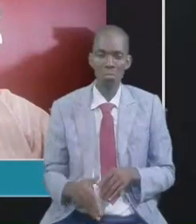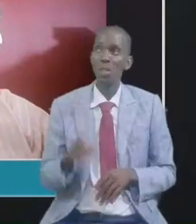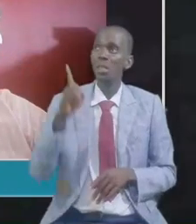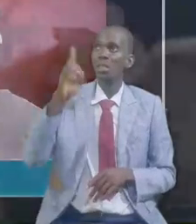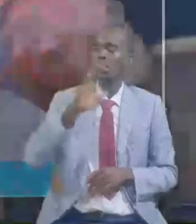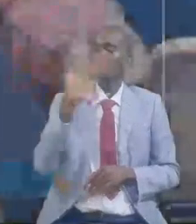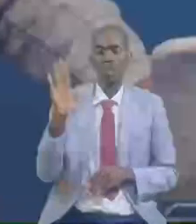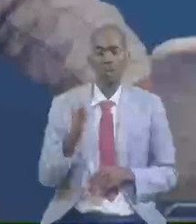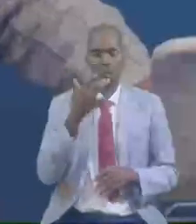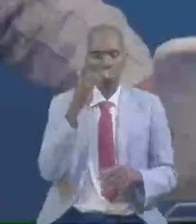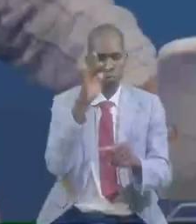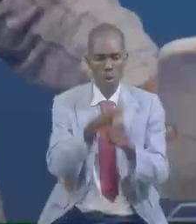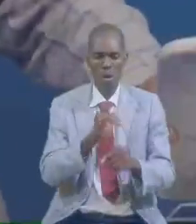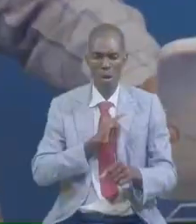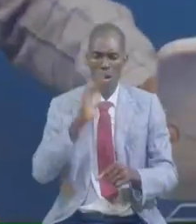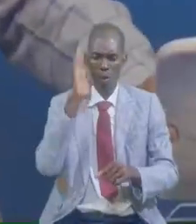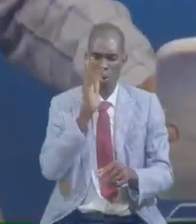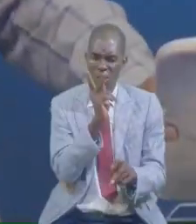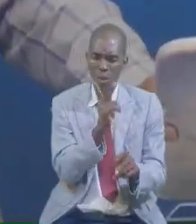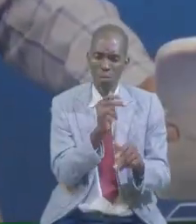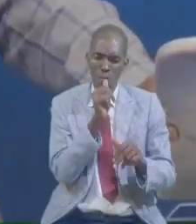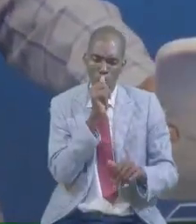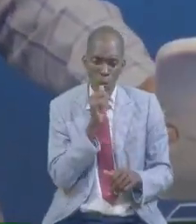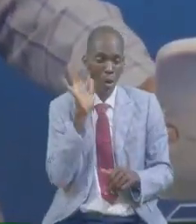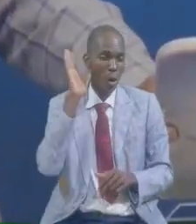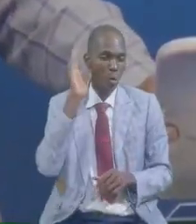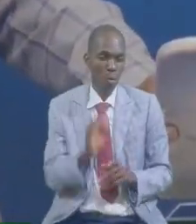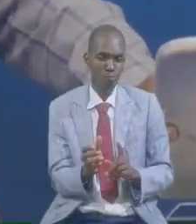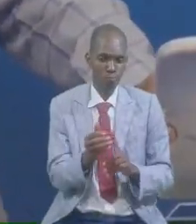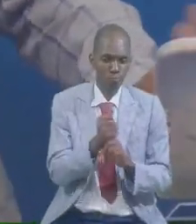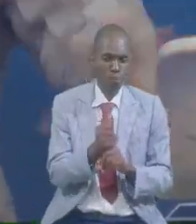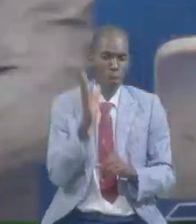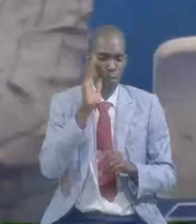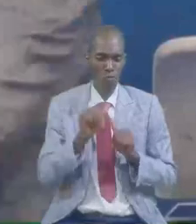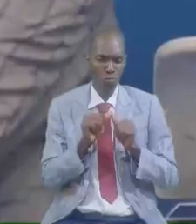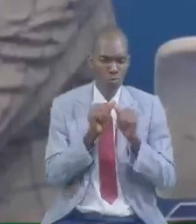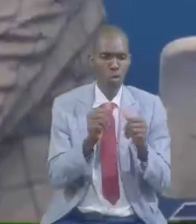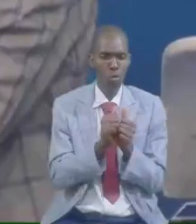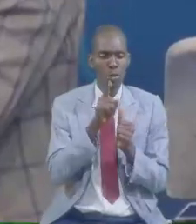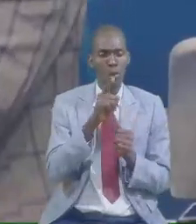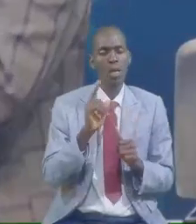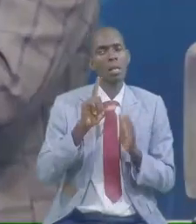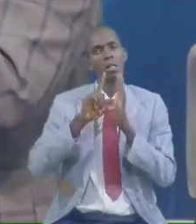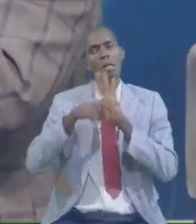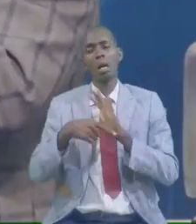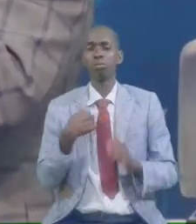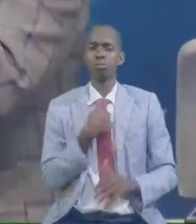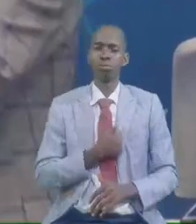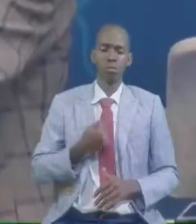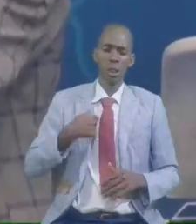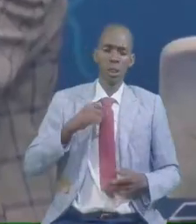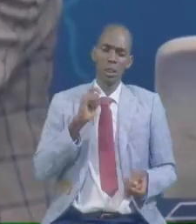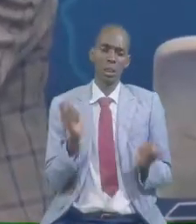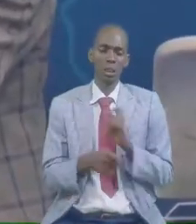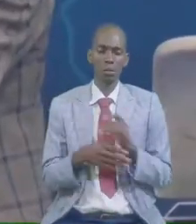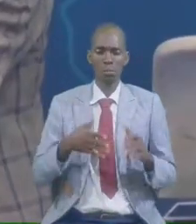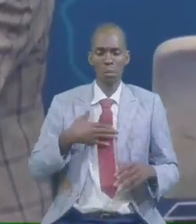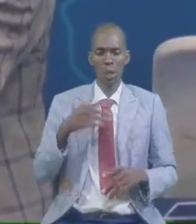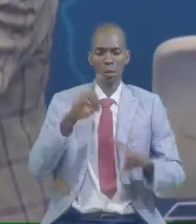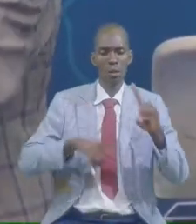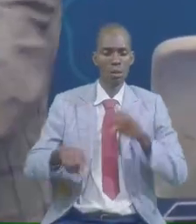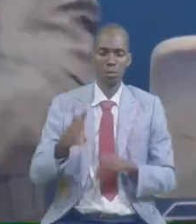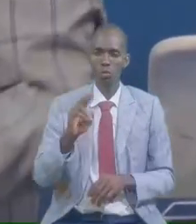change pas de décision. Je ne vais pas t'abandonner. Il ne va pas changer de décision. Je vais te bénir sur la